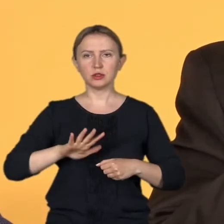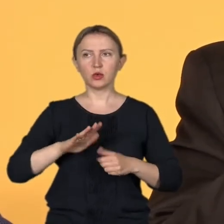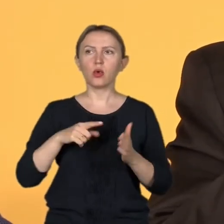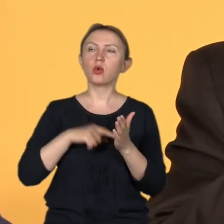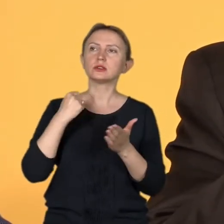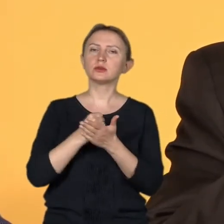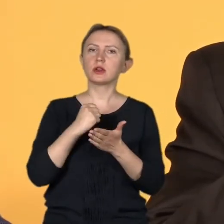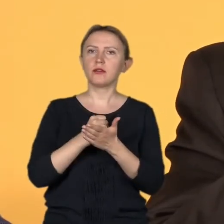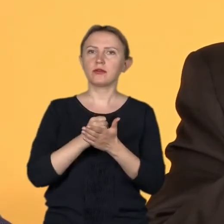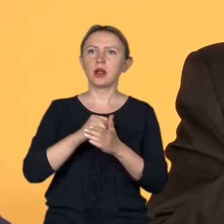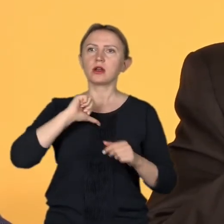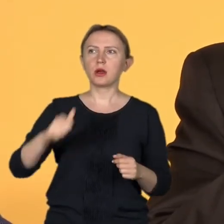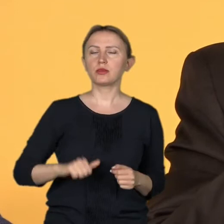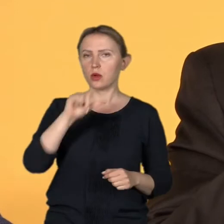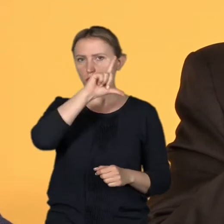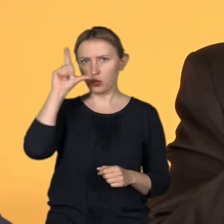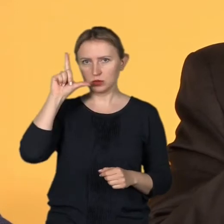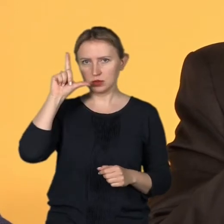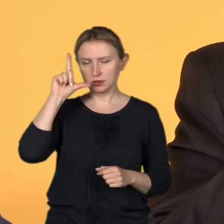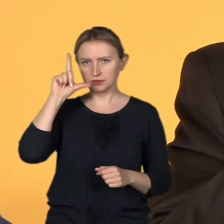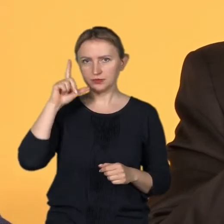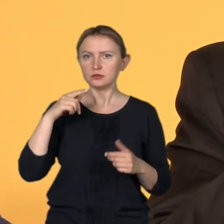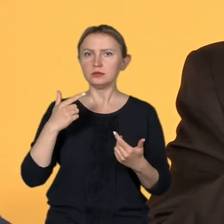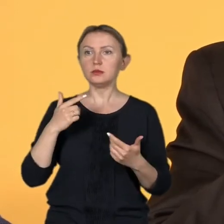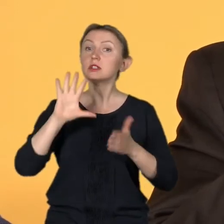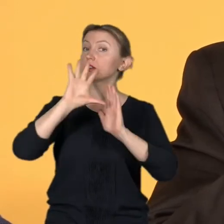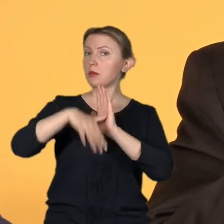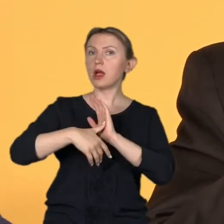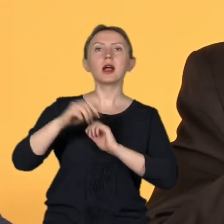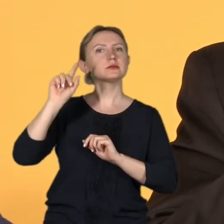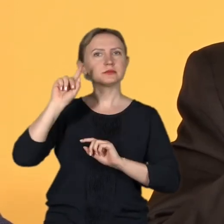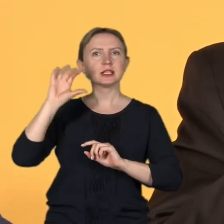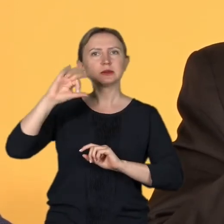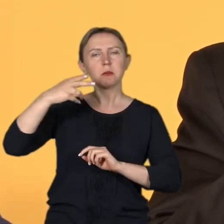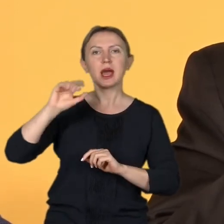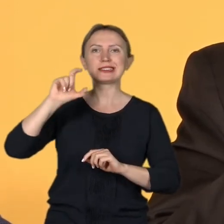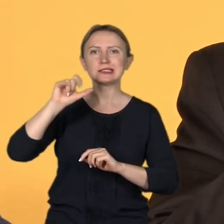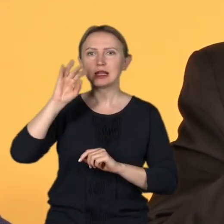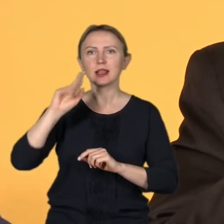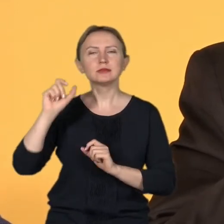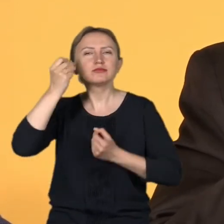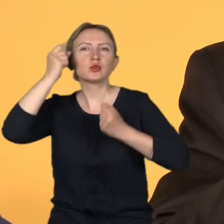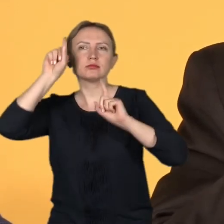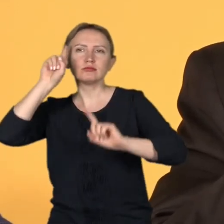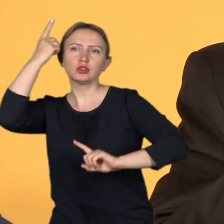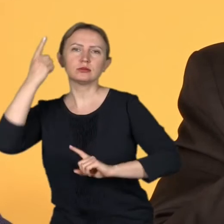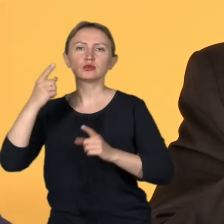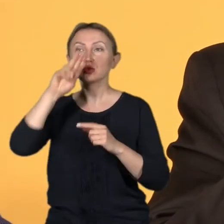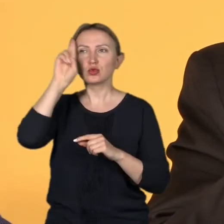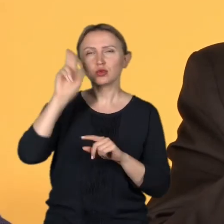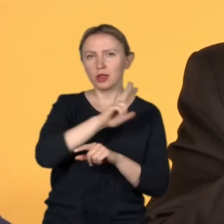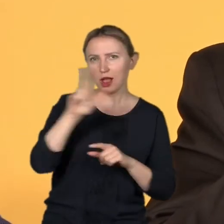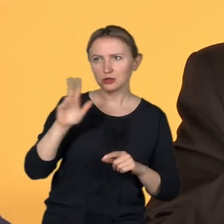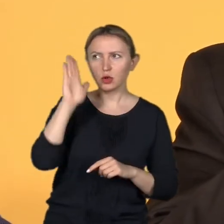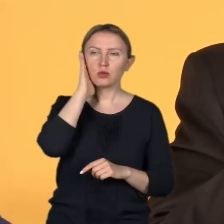chodzi o kwestię kapitału ludzkiego, szanowni państwo, aby miasto, smart city, inteligentne miasto było zrozumiałe dla